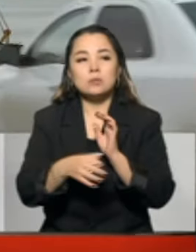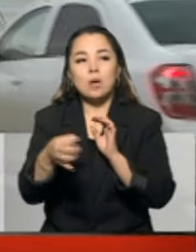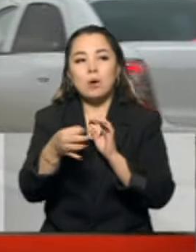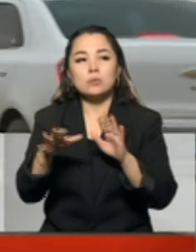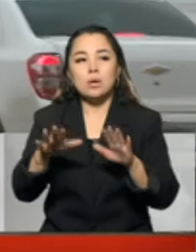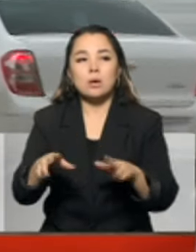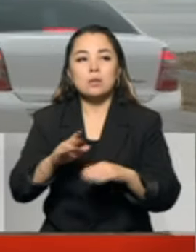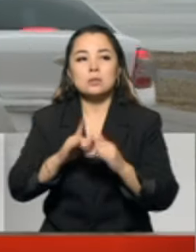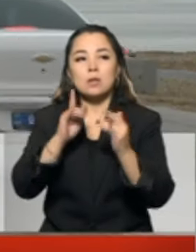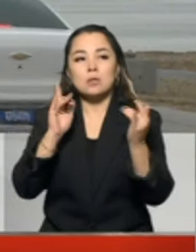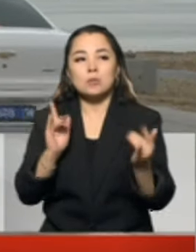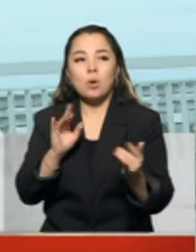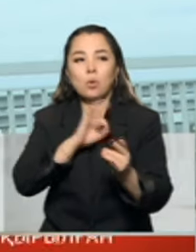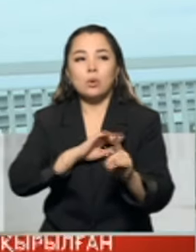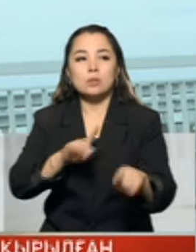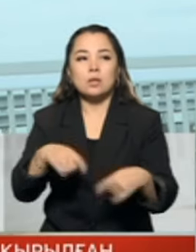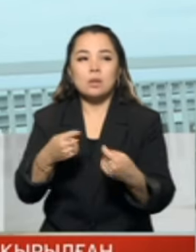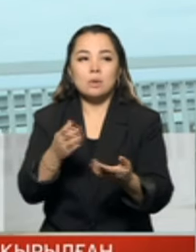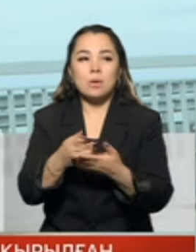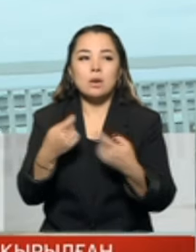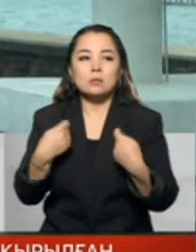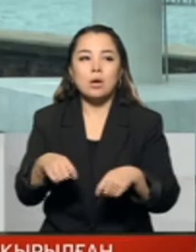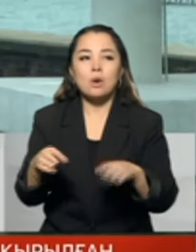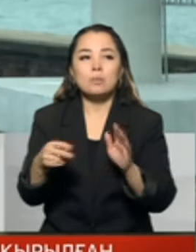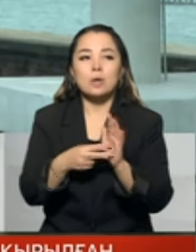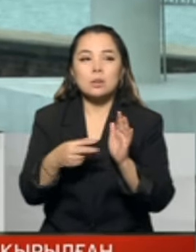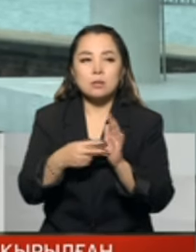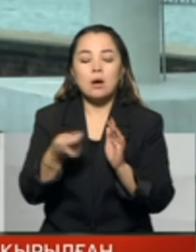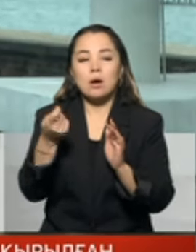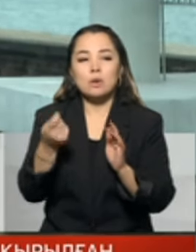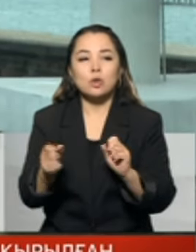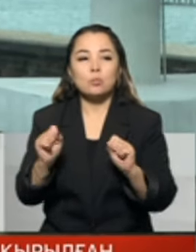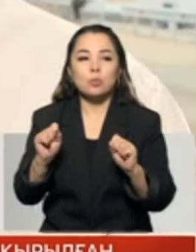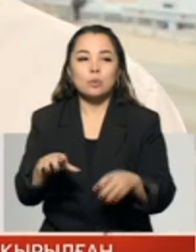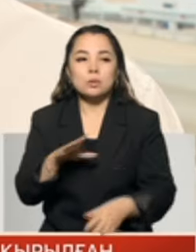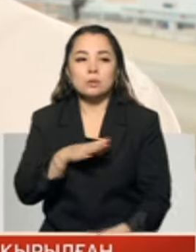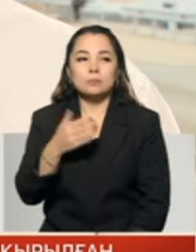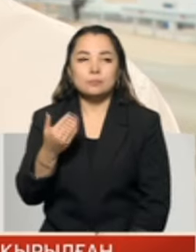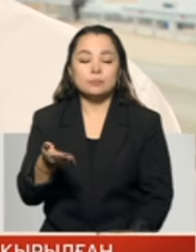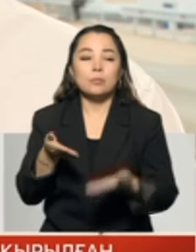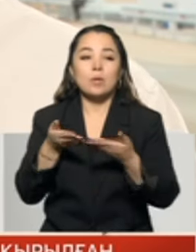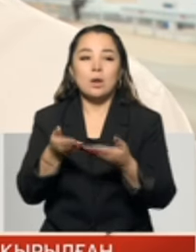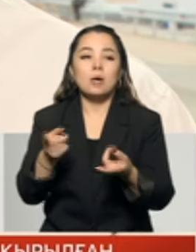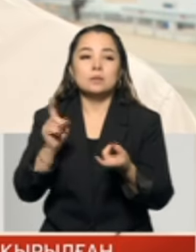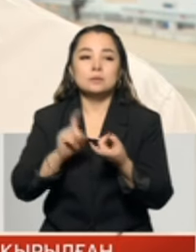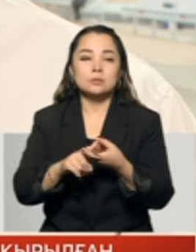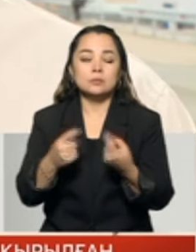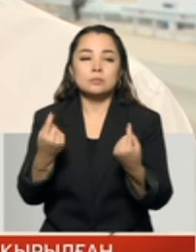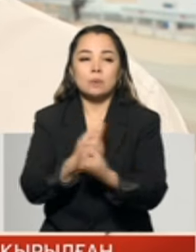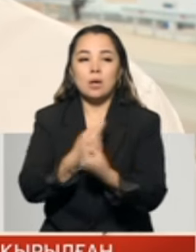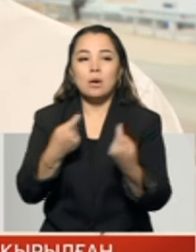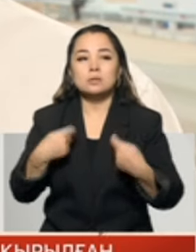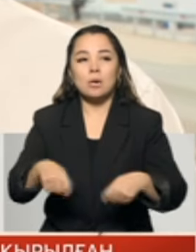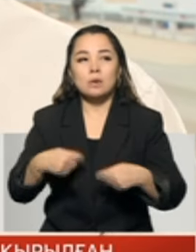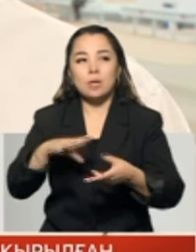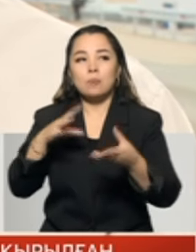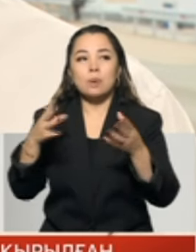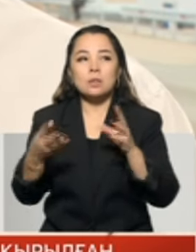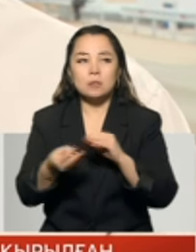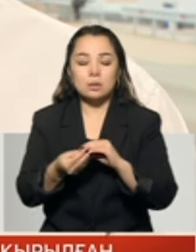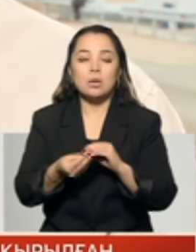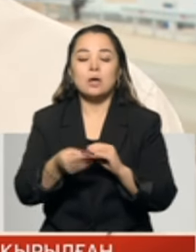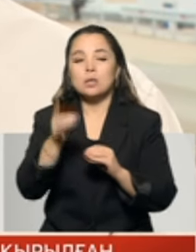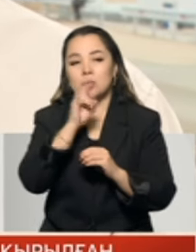жалғайтын көпір қолданысқа берілген соң тауар бағасы да арзандауы мүмкін. Паром арқылы келетін тавардың барлық,